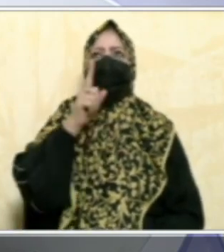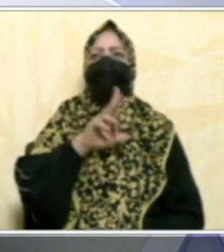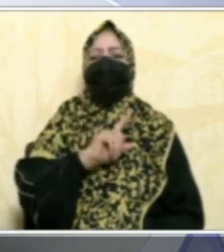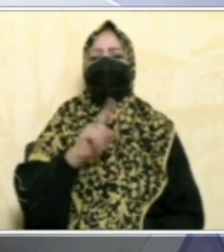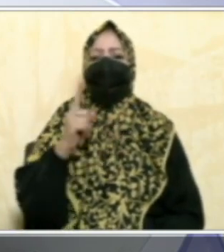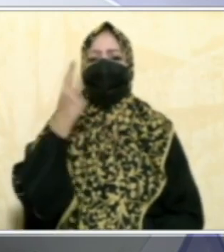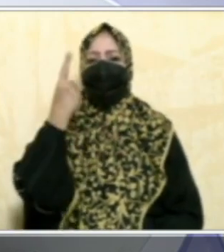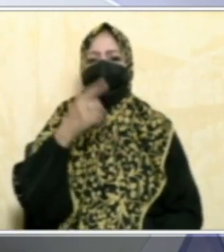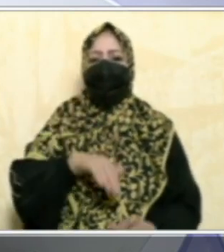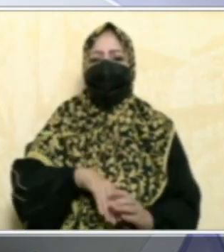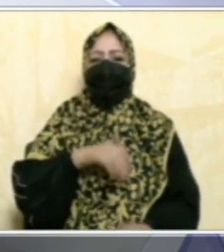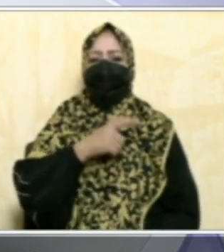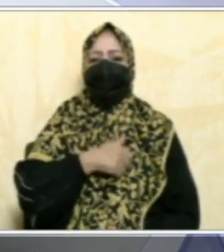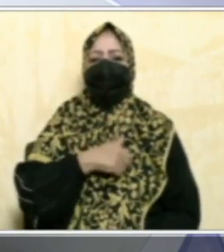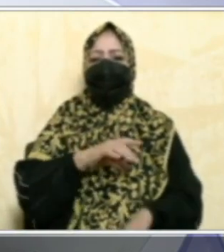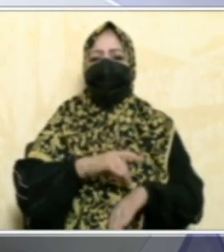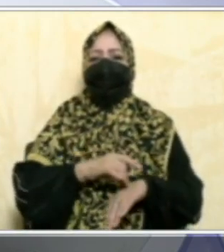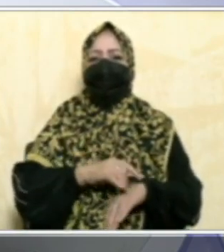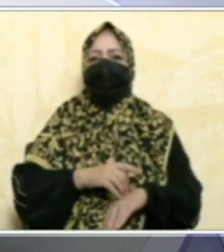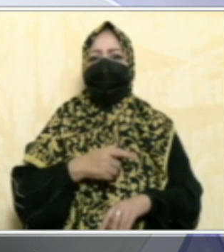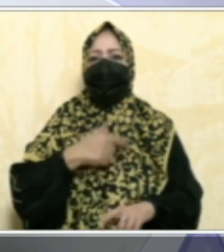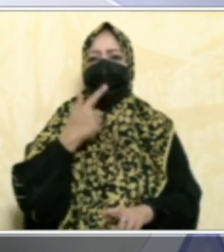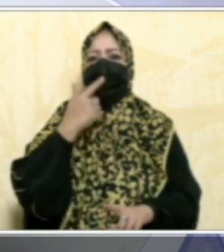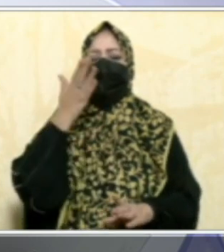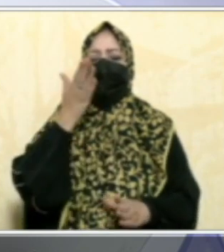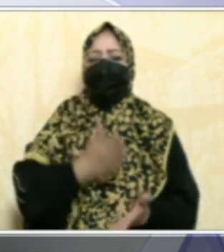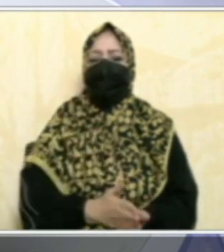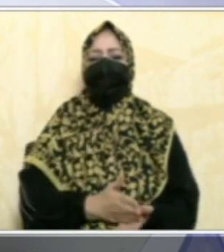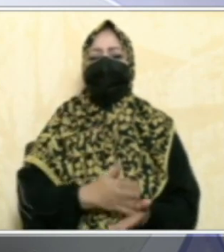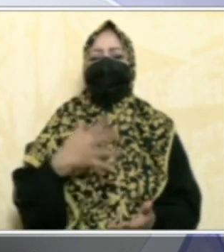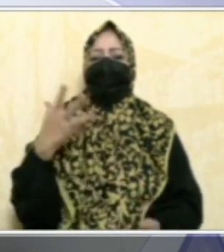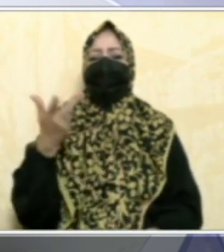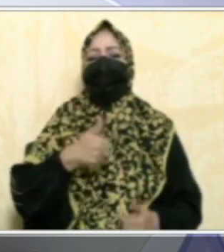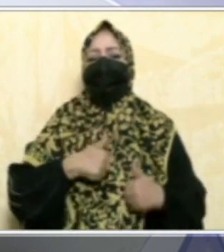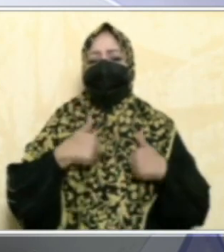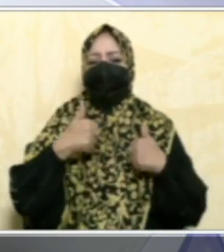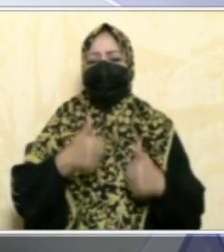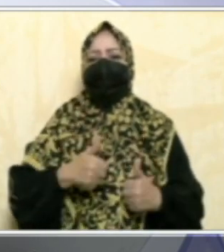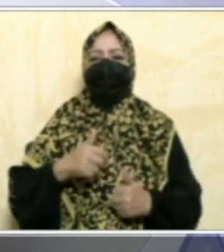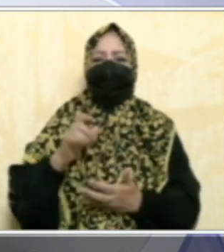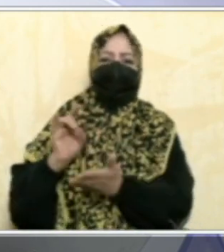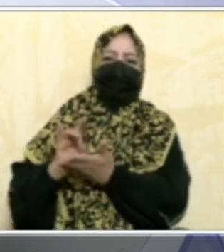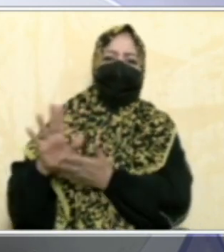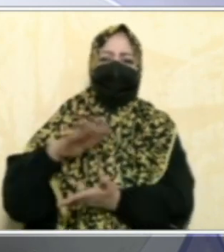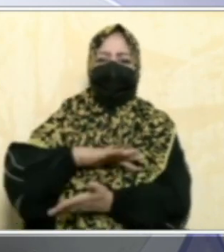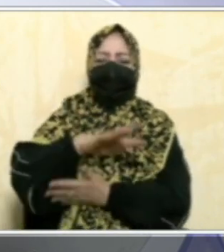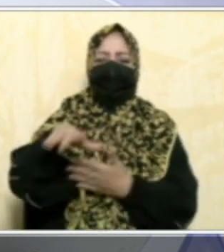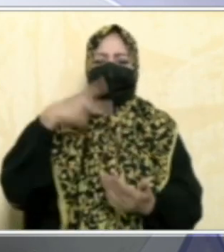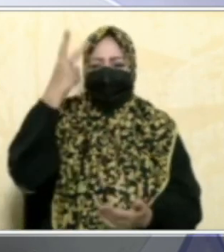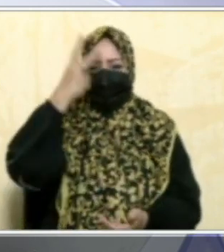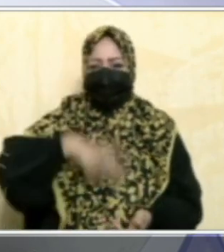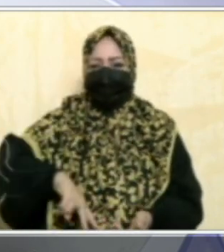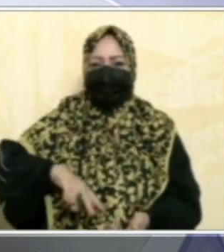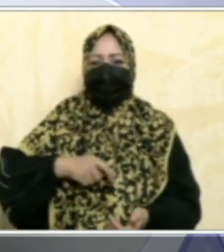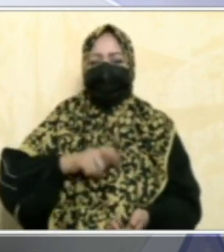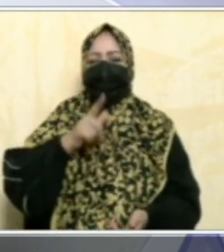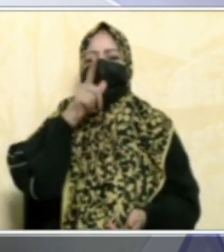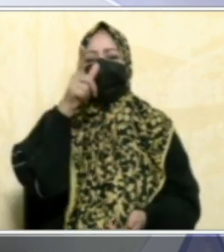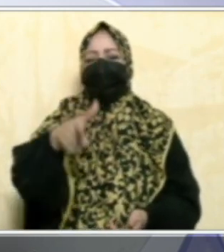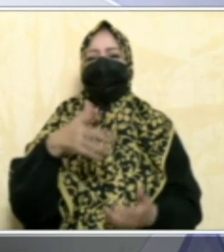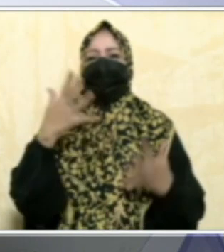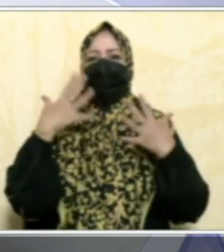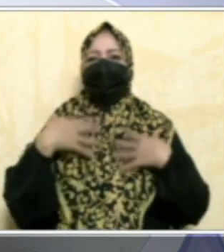عهدك ووعدك ما استطعت، أعوذ بك من شر ما صنعت، أبوء لك بنعمتك علي وأبوء بذنبي فاغفر